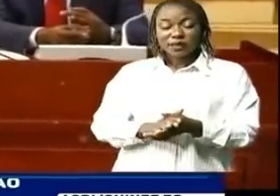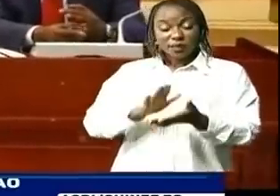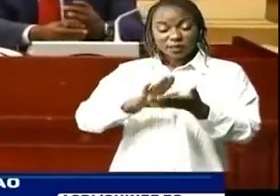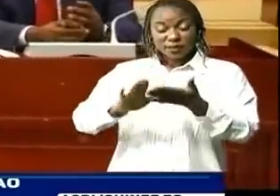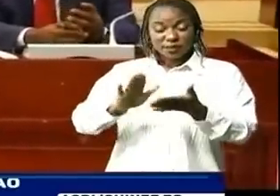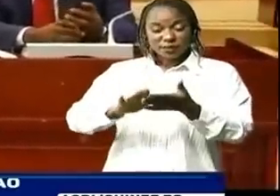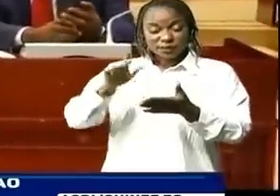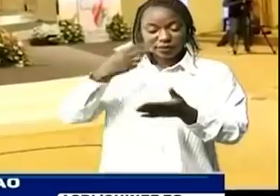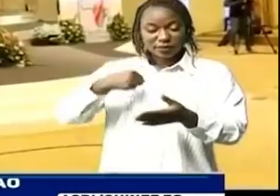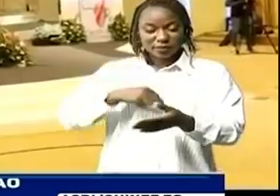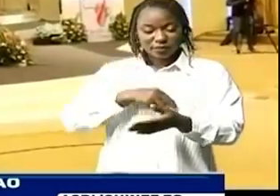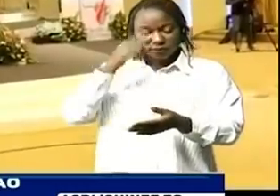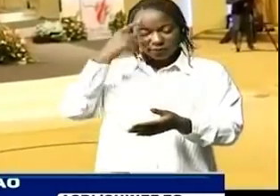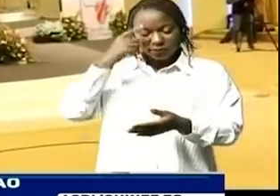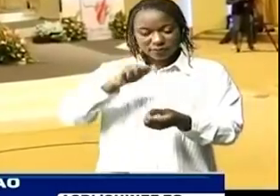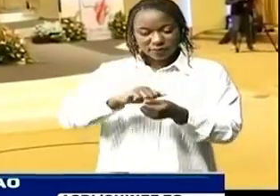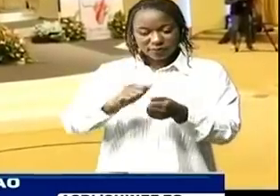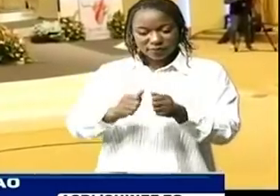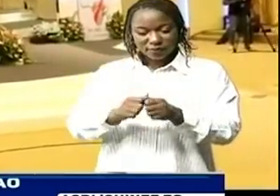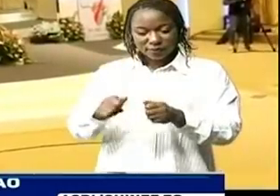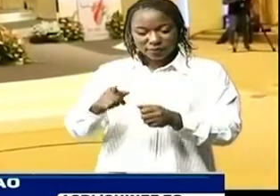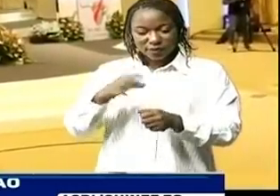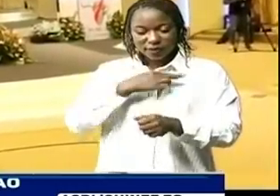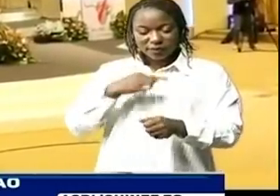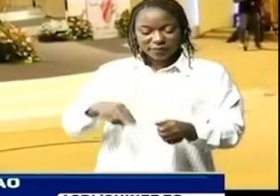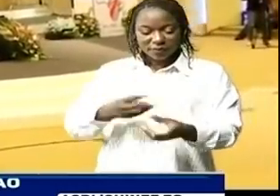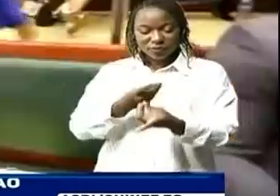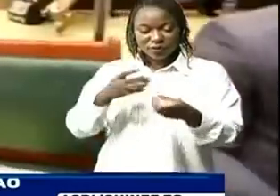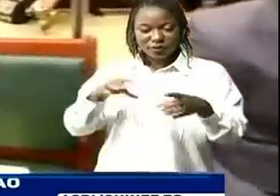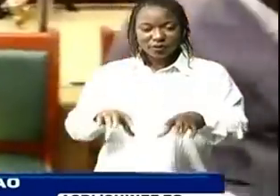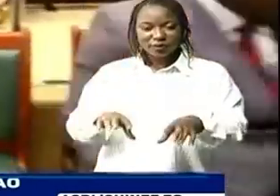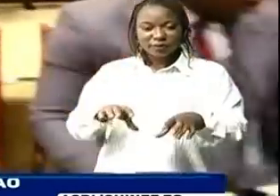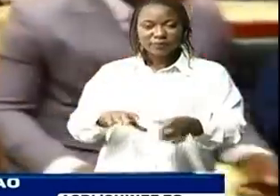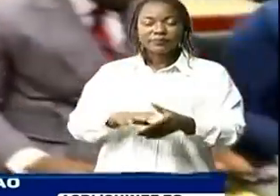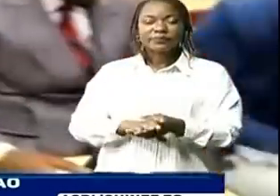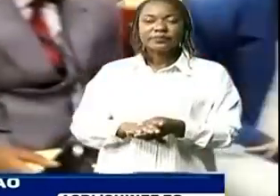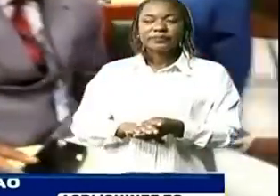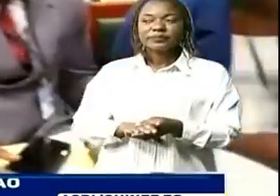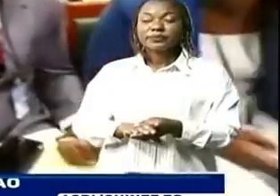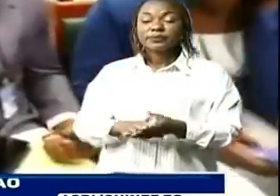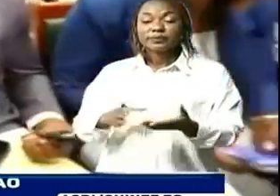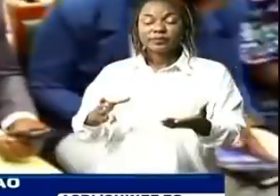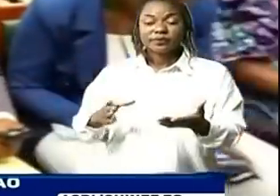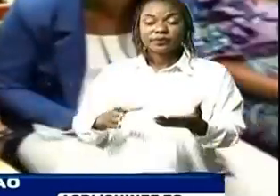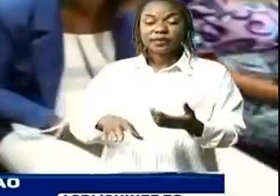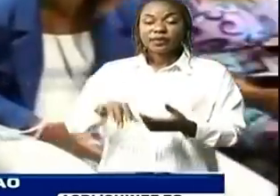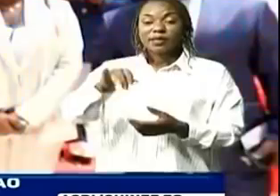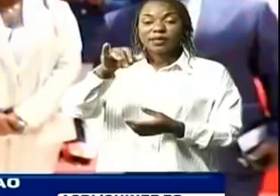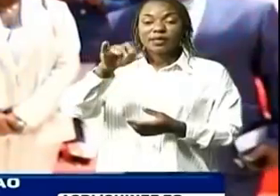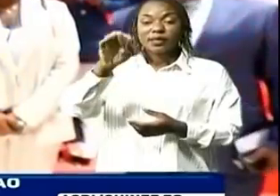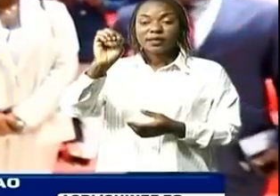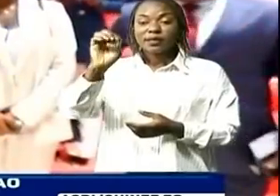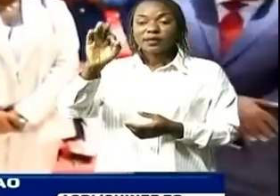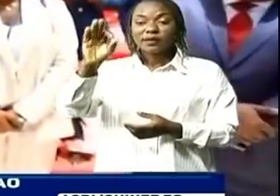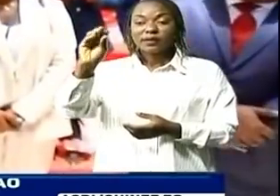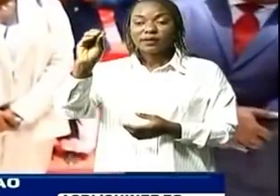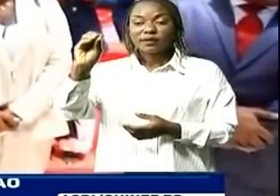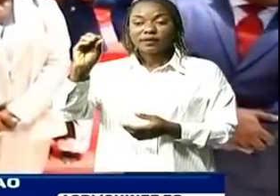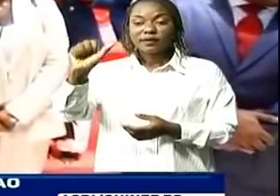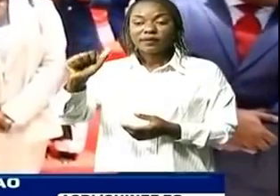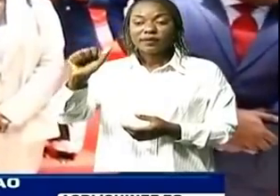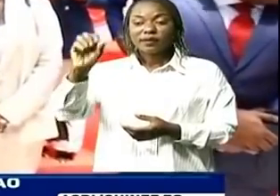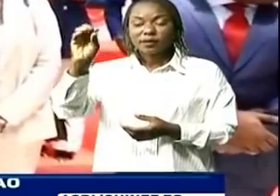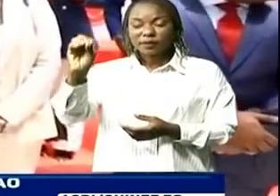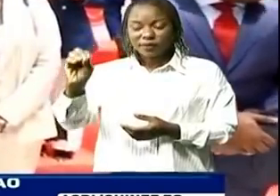la participation de la République démocratique du Congo à ces travaux. La FAO, c'est un grand partenaire de